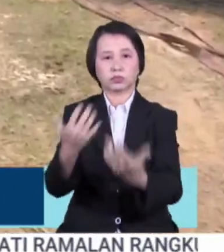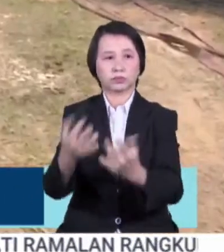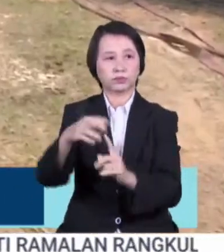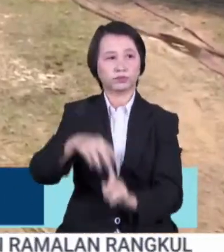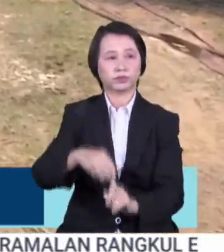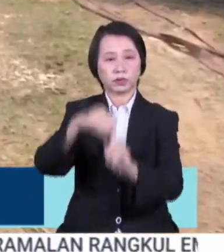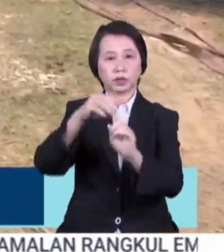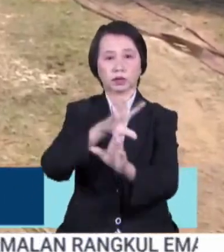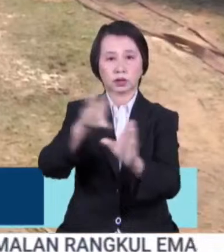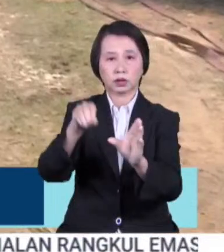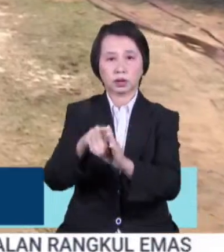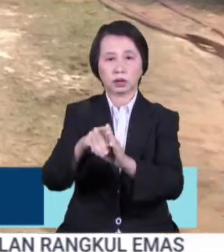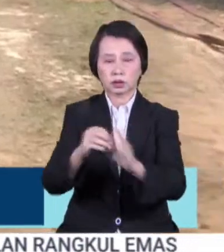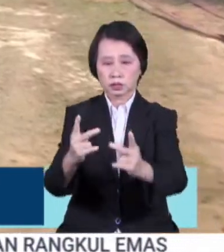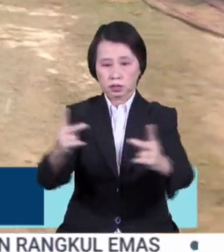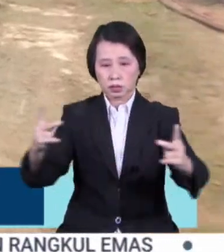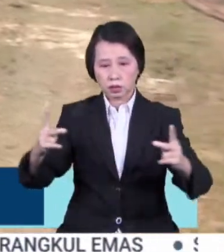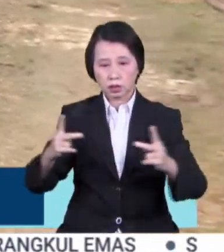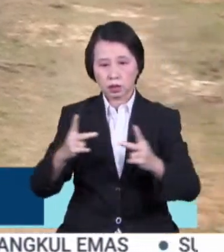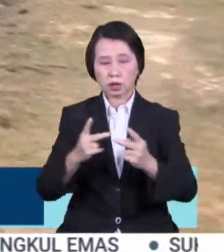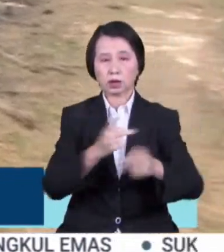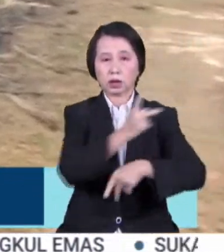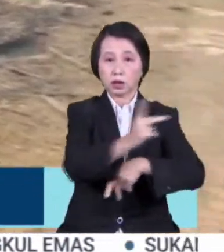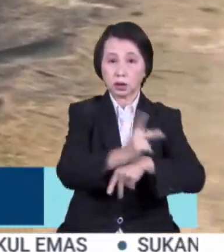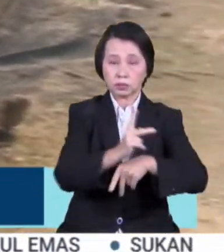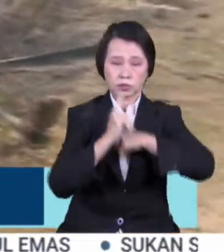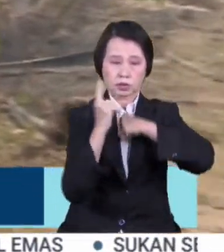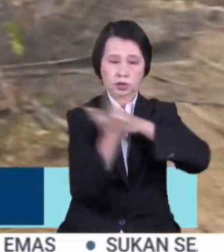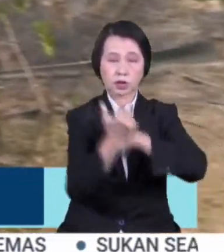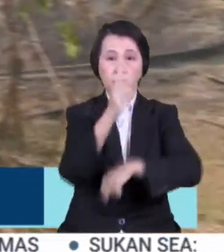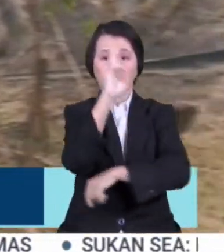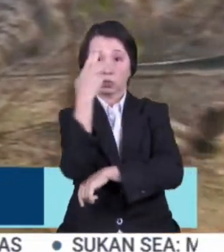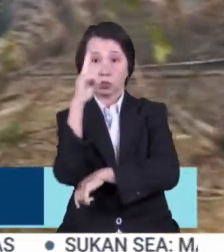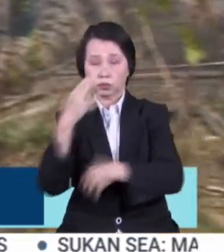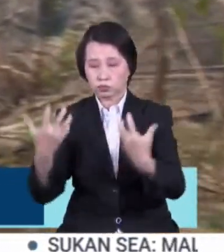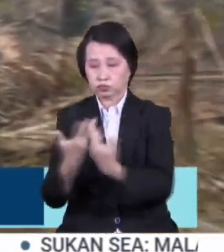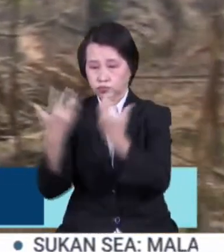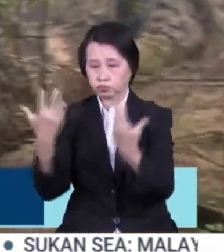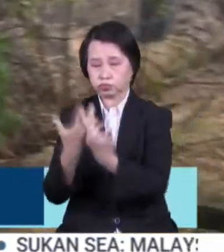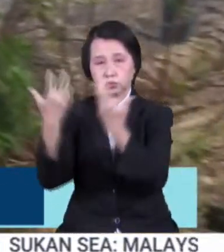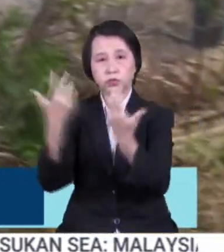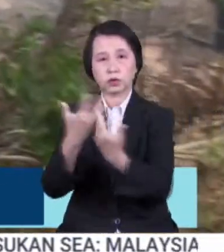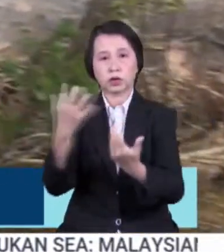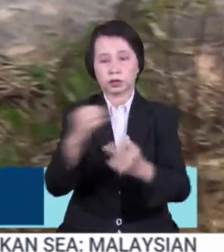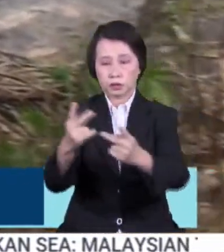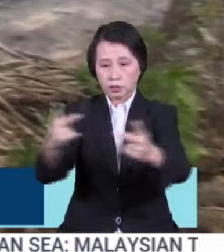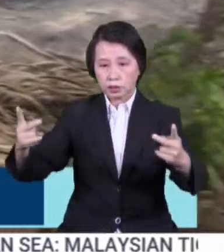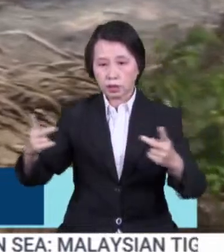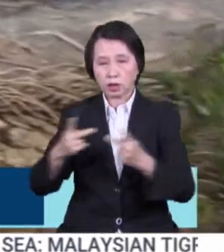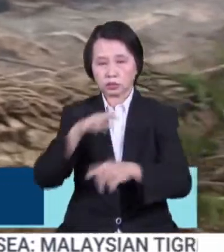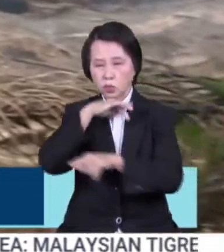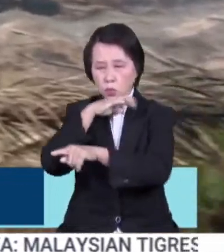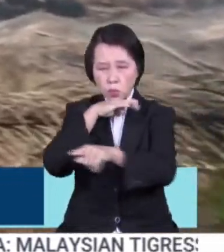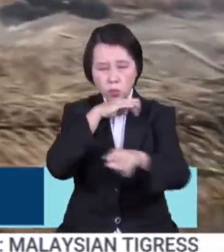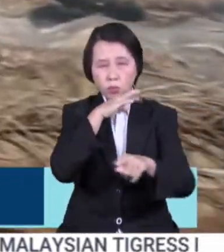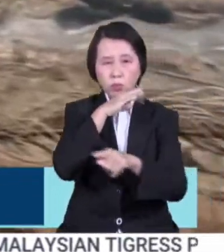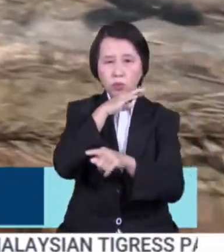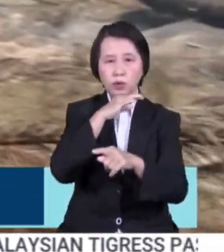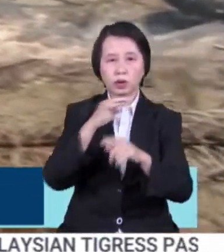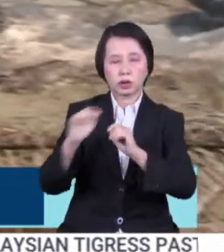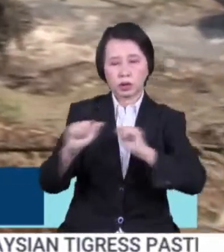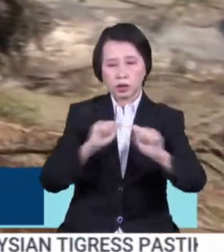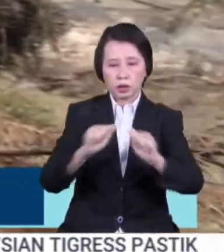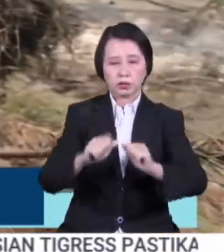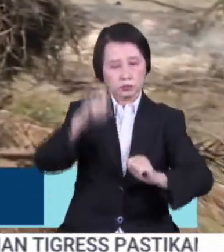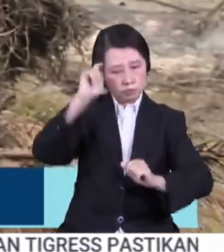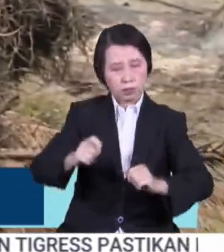Keutamaan melibatkan kategori kawasan kebun dan ladang, hutan, belukar berlalang dan kawasan sampah. Agensi-agensi tindak balas